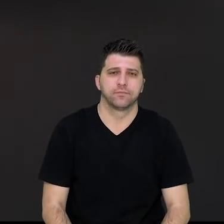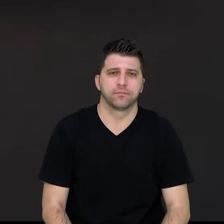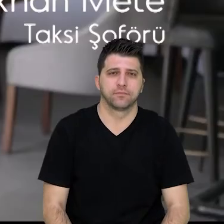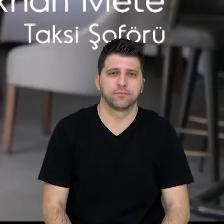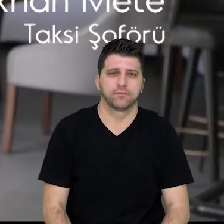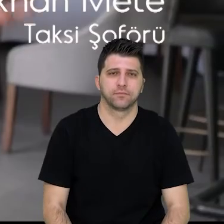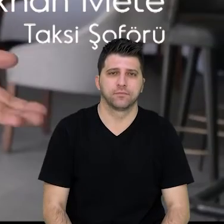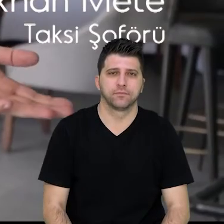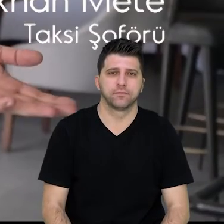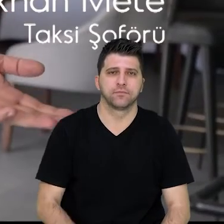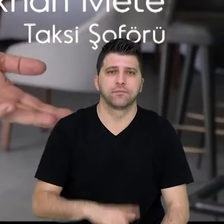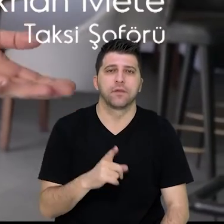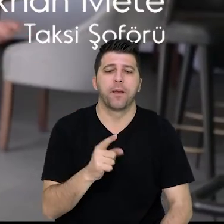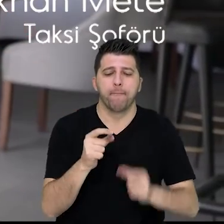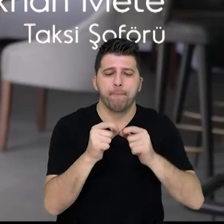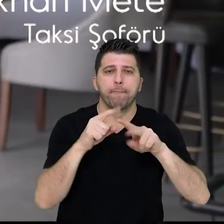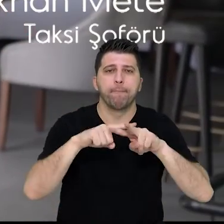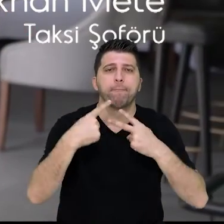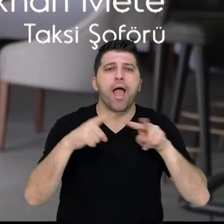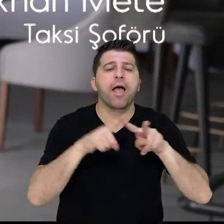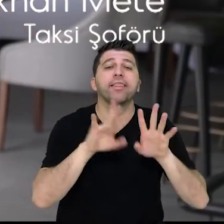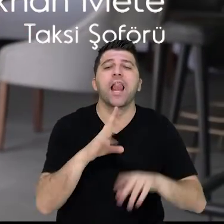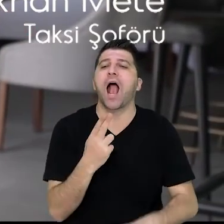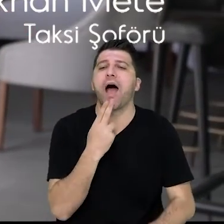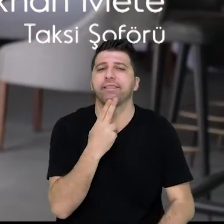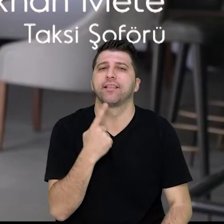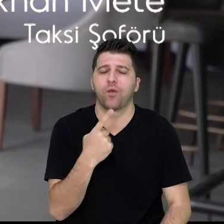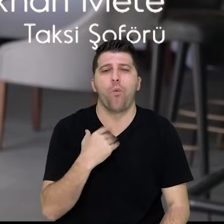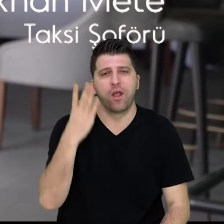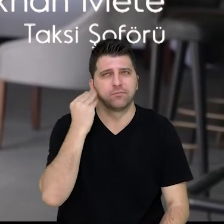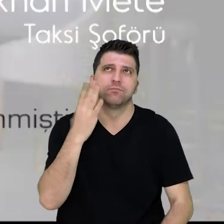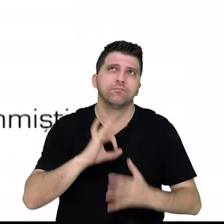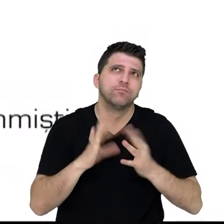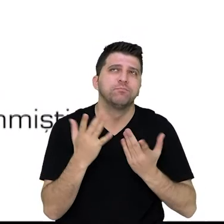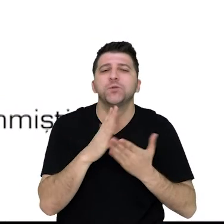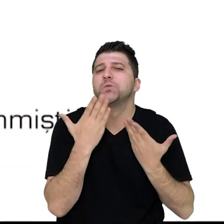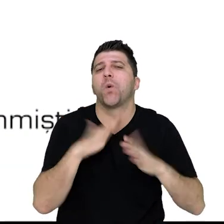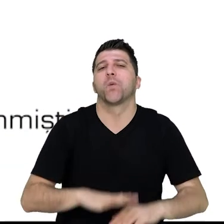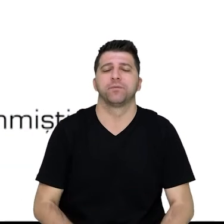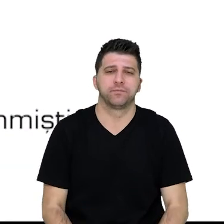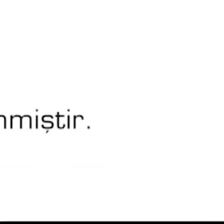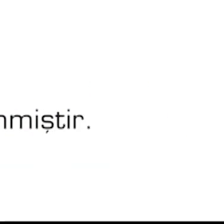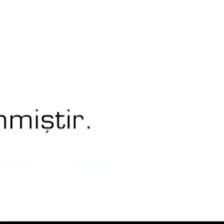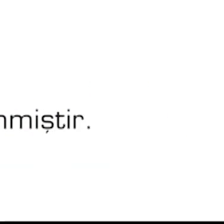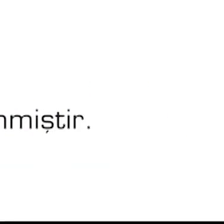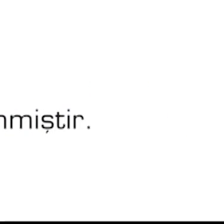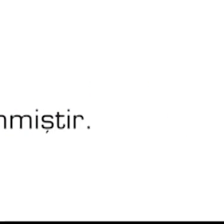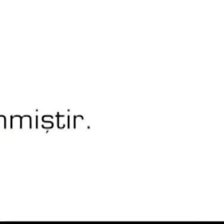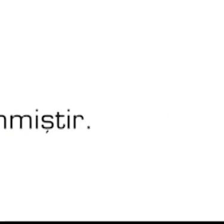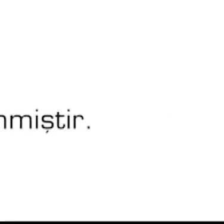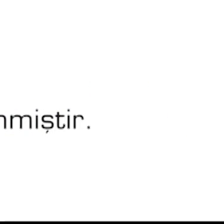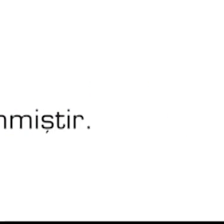Şoförü öğreneceğiz artık başka çaremiz yok beyaz zeminde